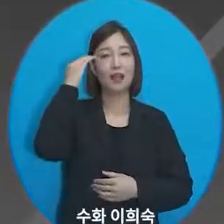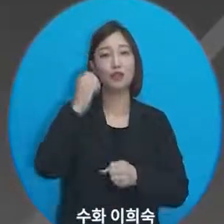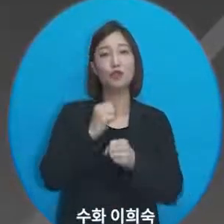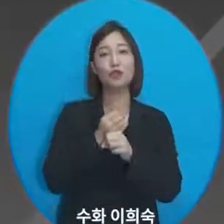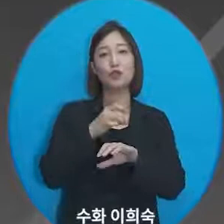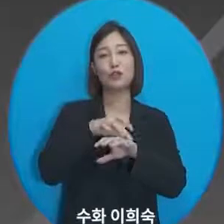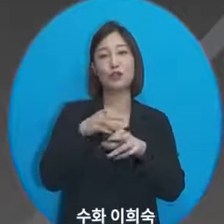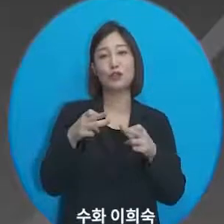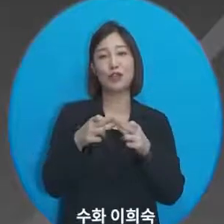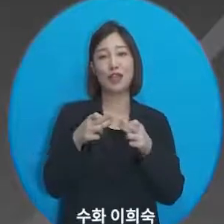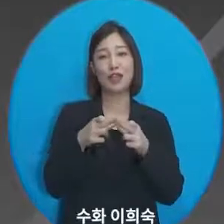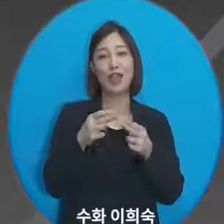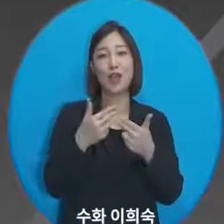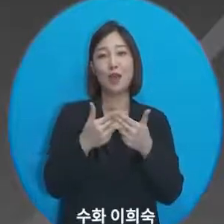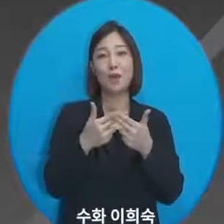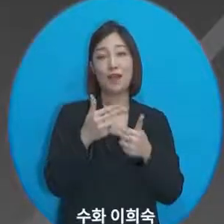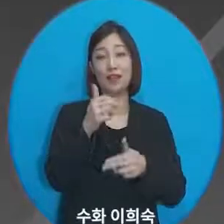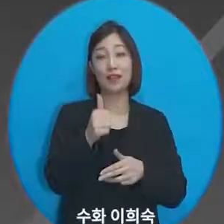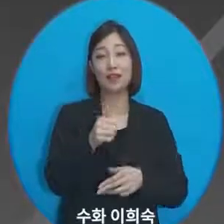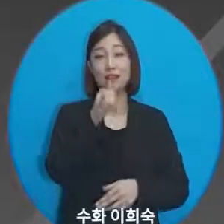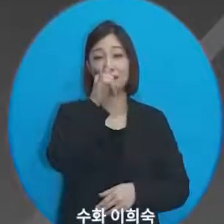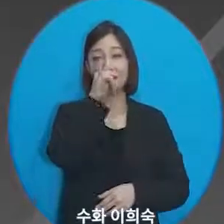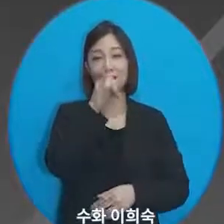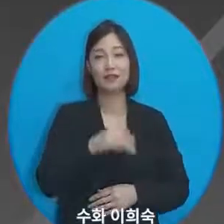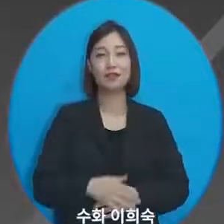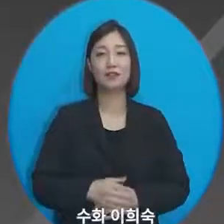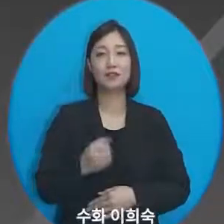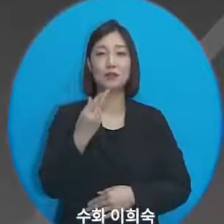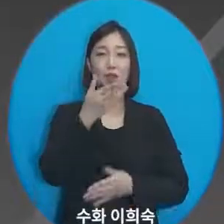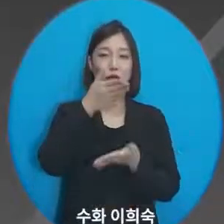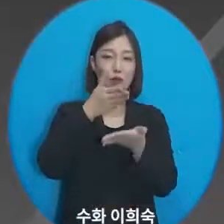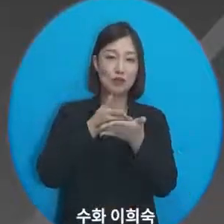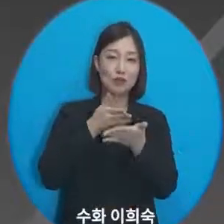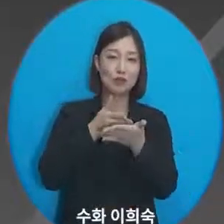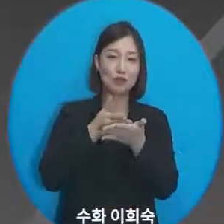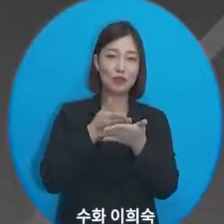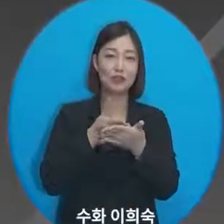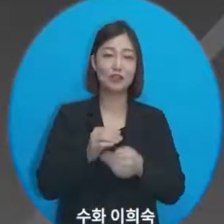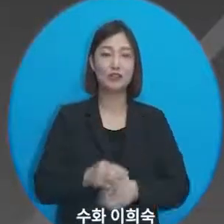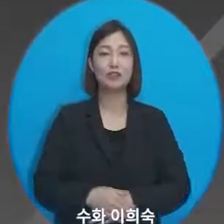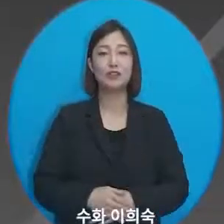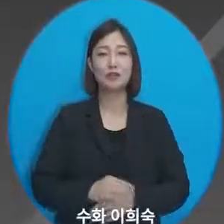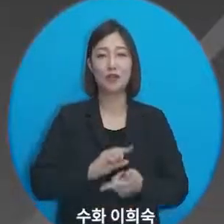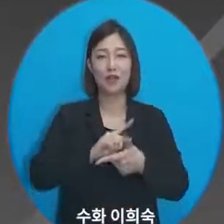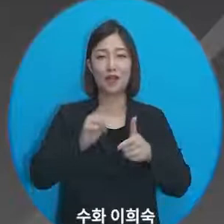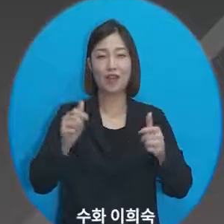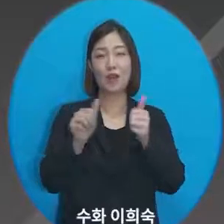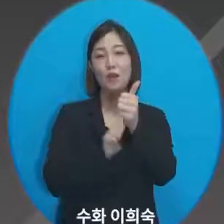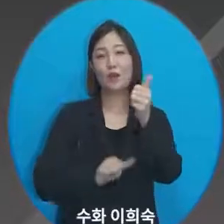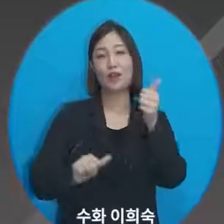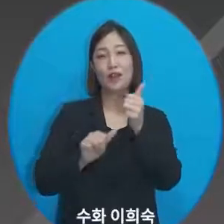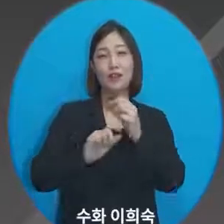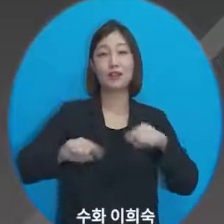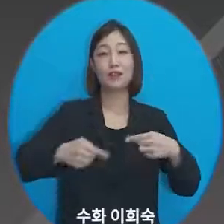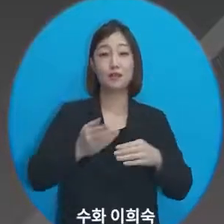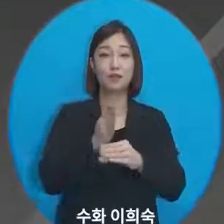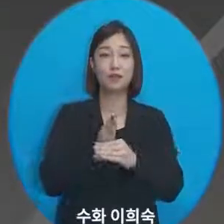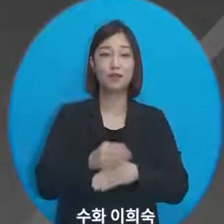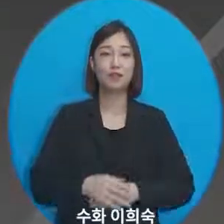있고요. 에블뉴스의 칼럼니스트와 뭐 여러 그 기관에 자문을 하거나 위원으로 좀 참여하고